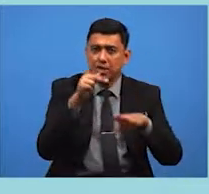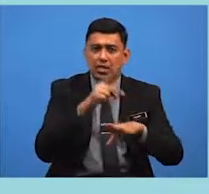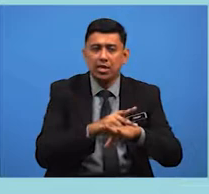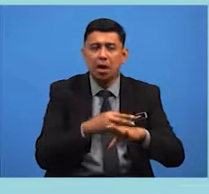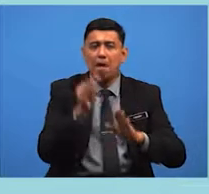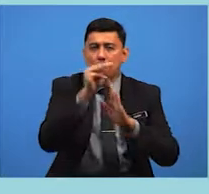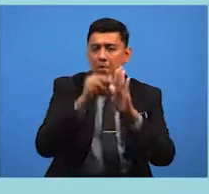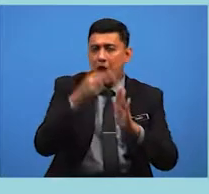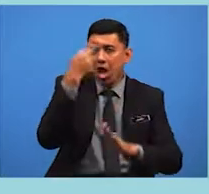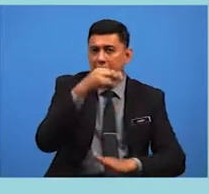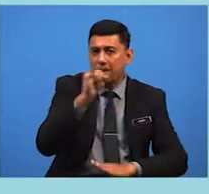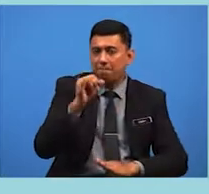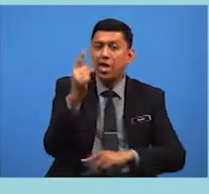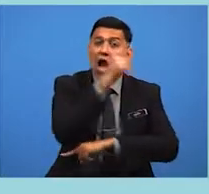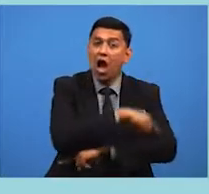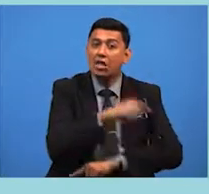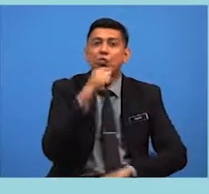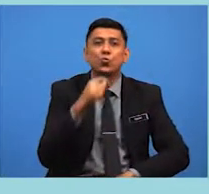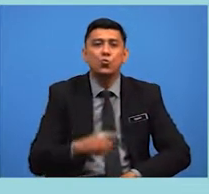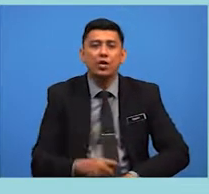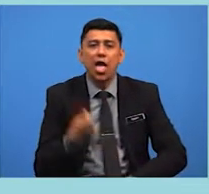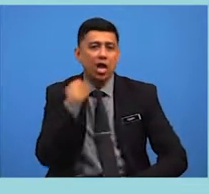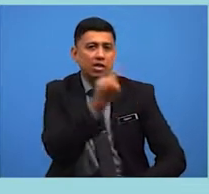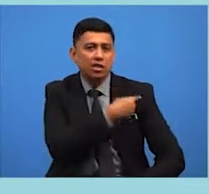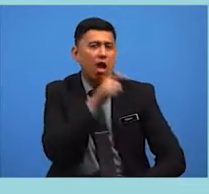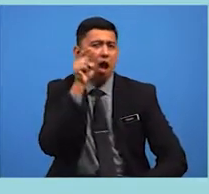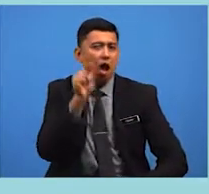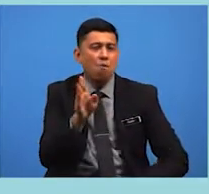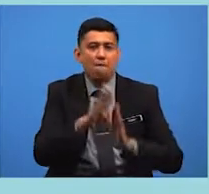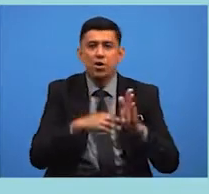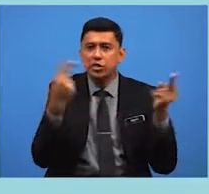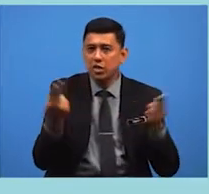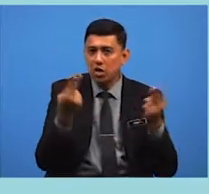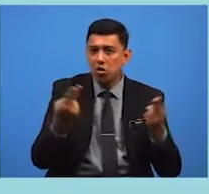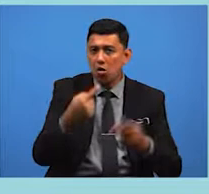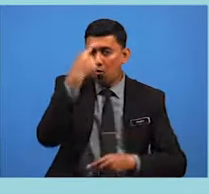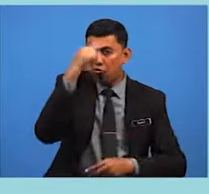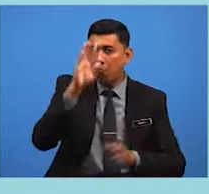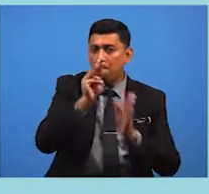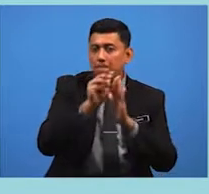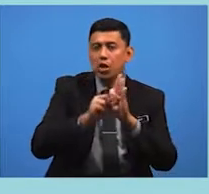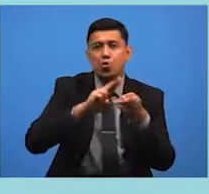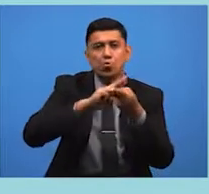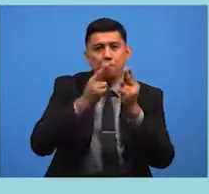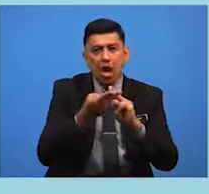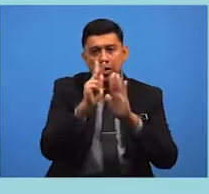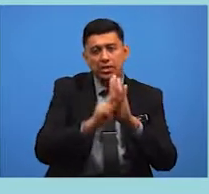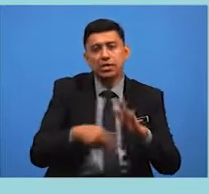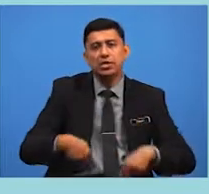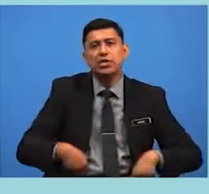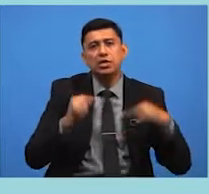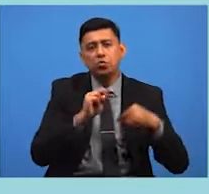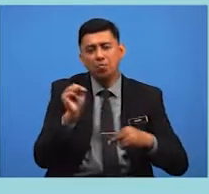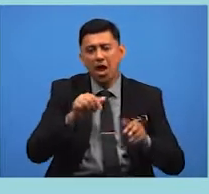hari tua. Pengajaran yang kedua ialah kita haruslah berusaha untuk mengubah